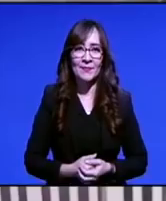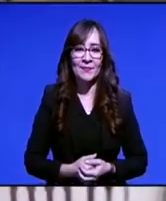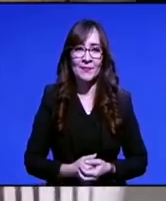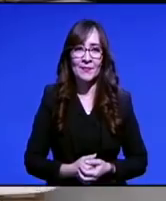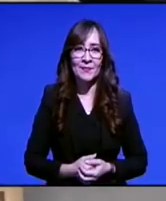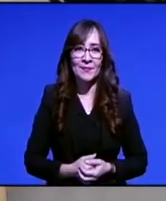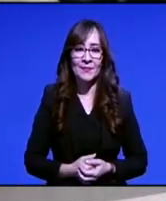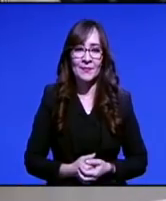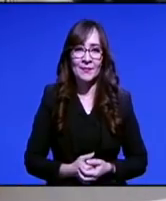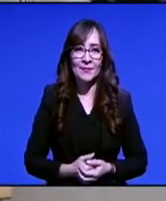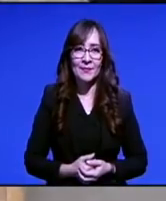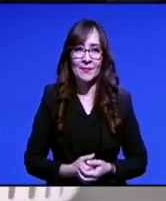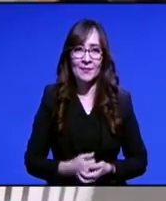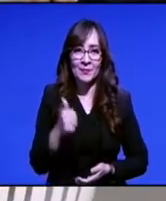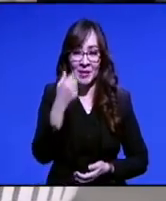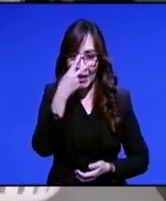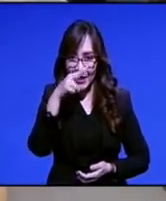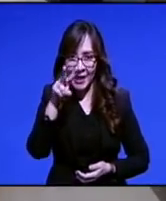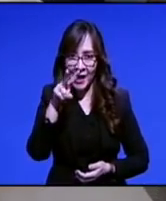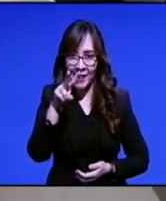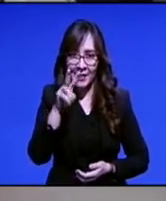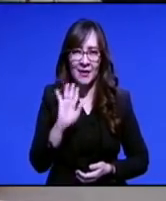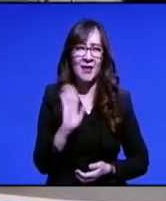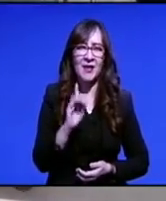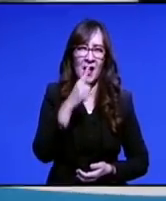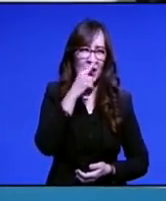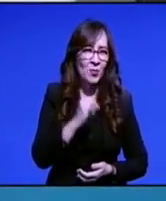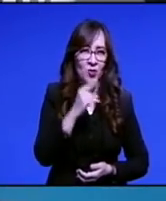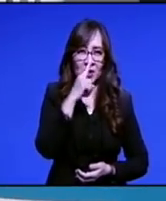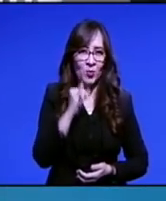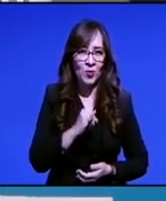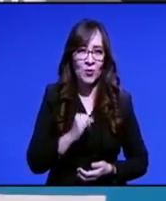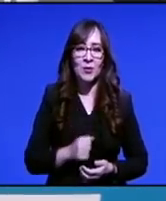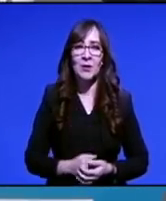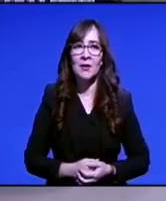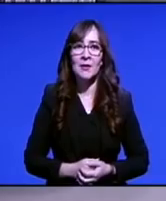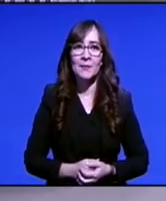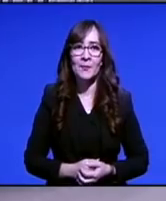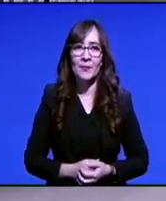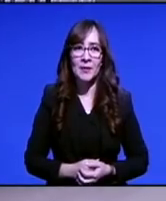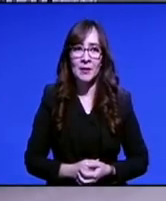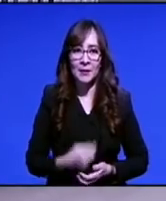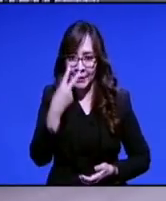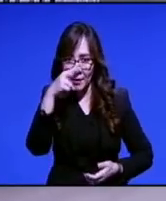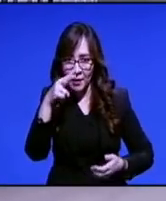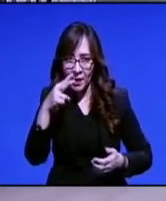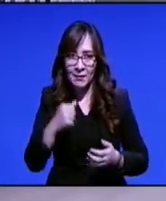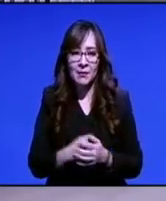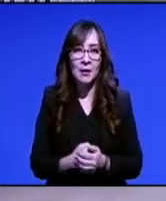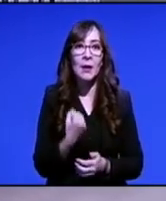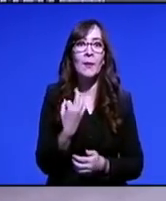Kalian bisa lihat juga nih. Jadi nggak main tipu-tipu, karena kiloannya udah tertera langsung di sini. Ini berapa kilo saya nih,